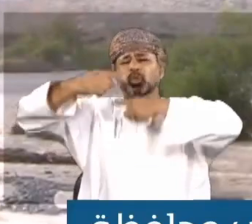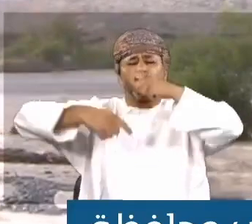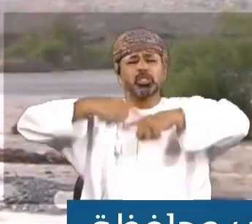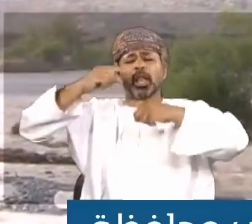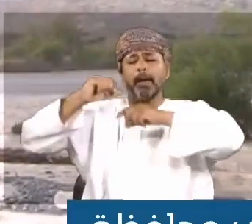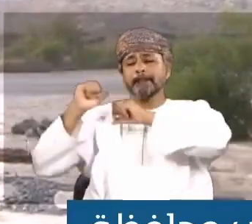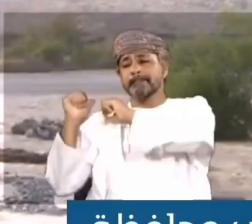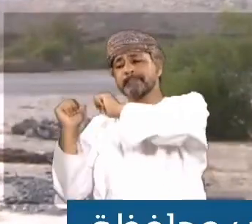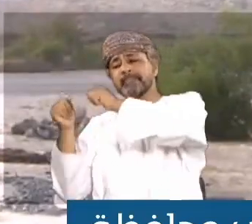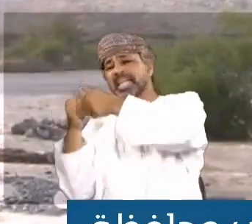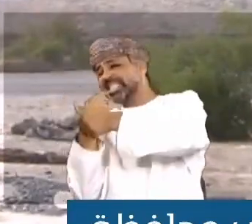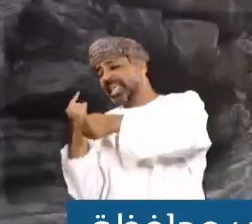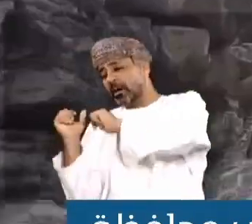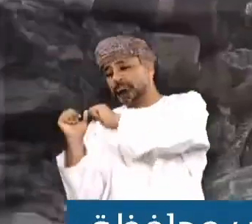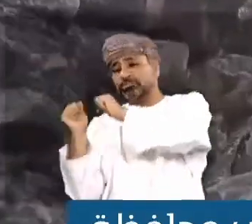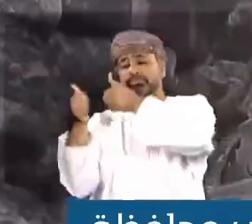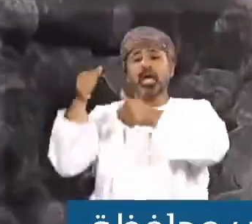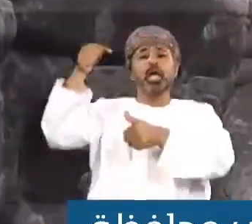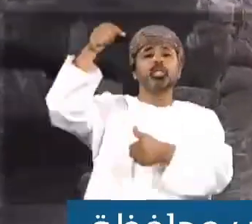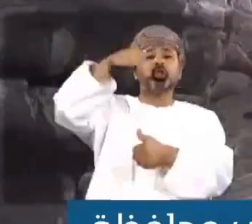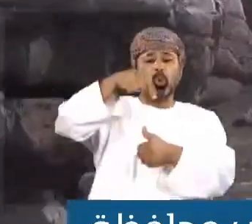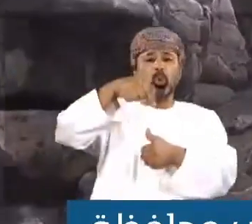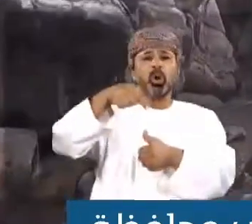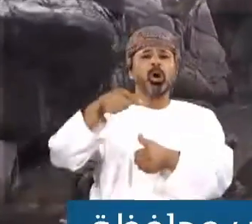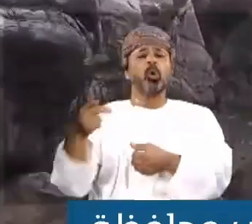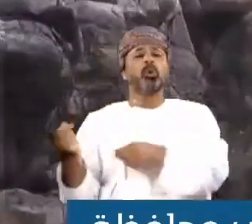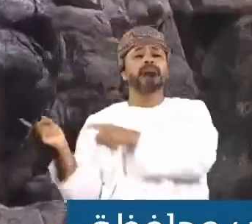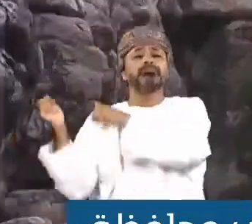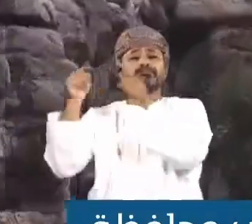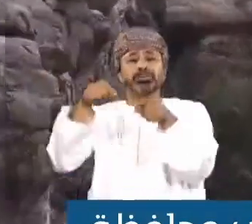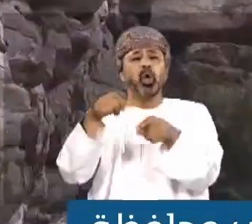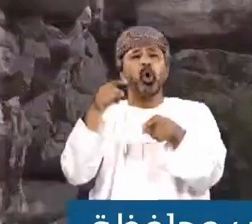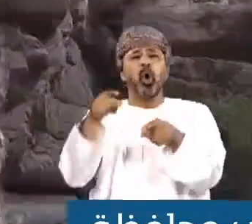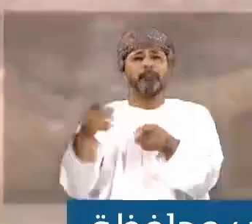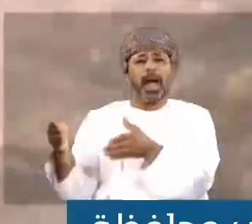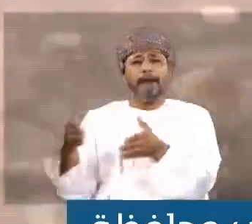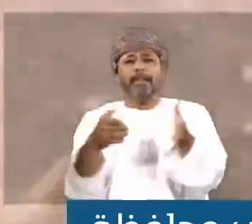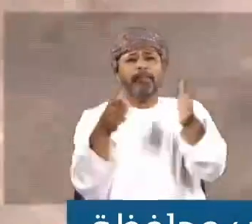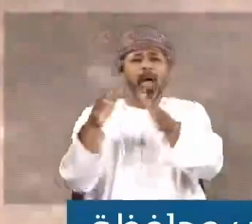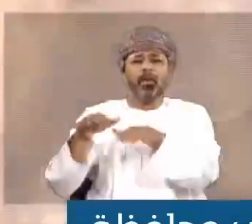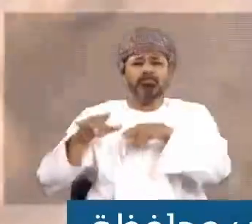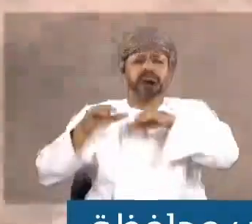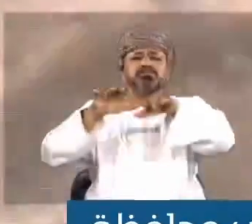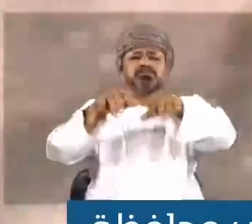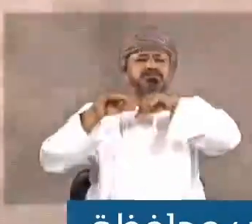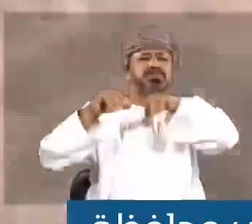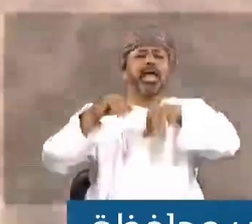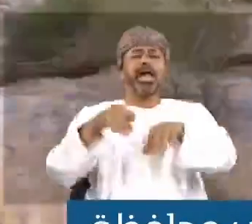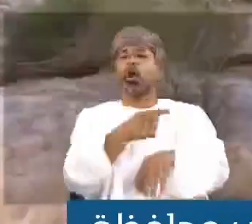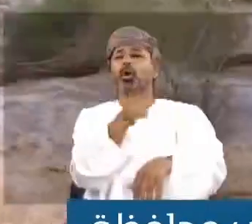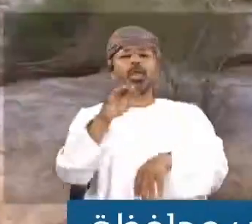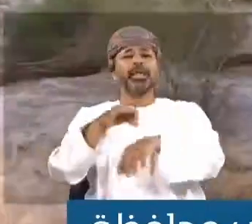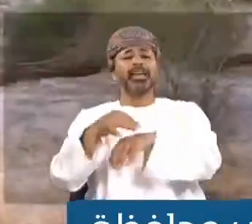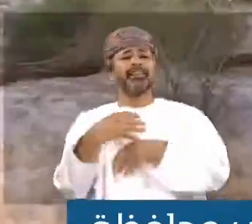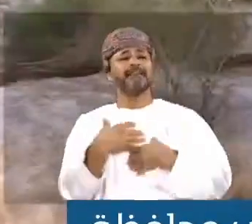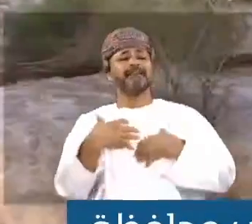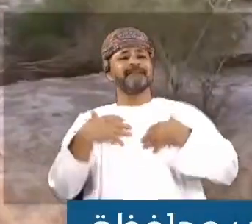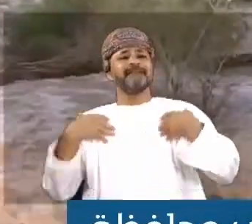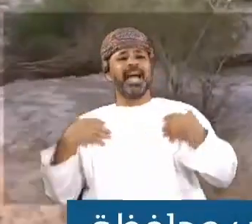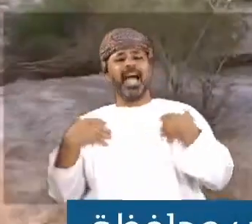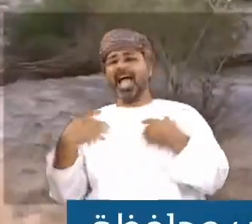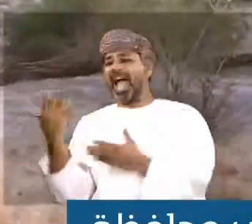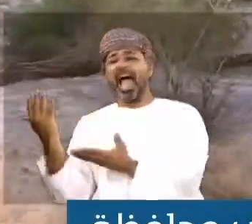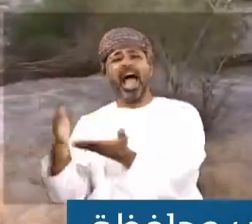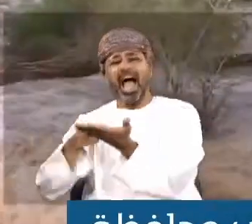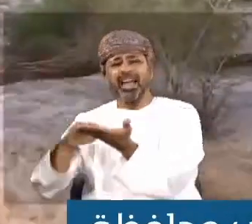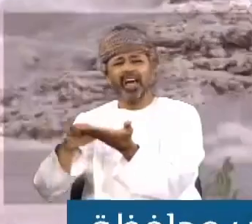منذ مطلع العام الجاري، فتدفقت الأودية فيضا مدرارا لتسعد به الأنفس وترتوي به